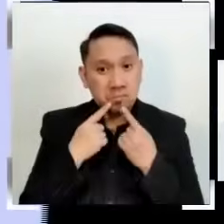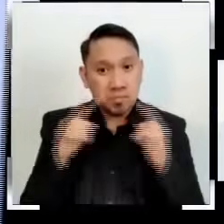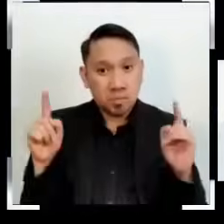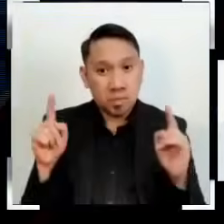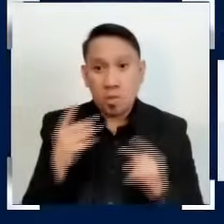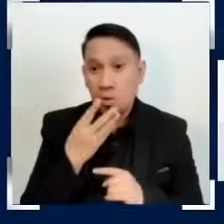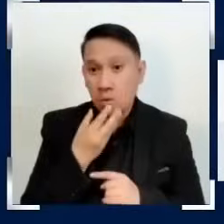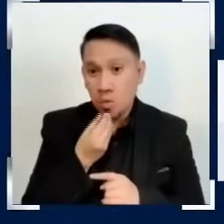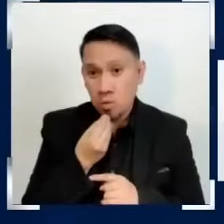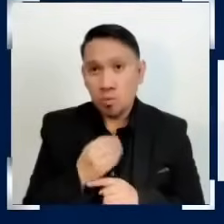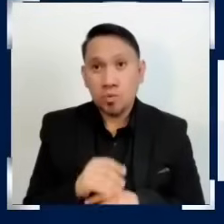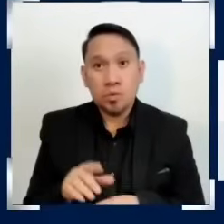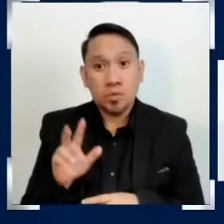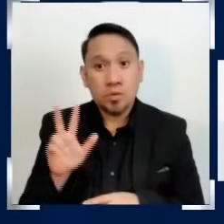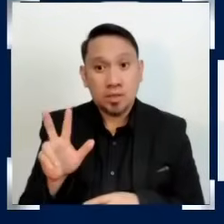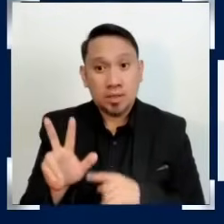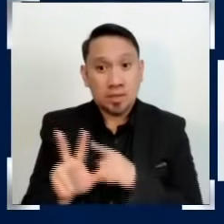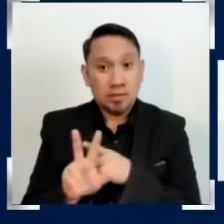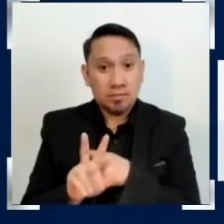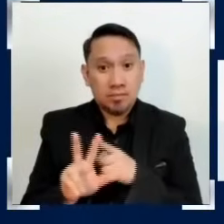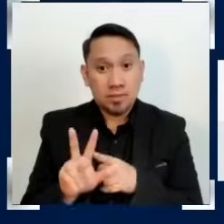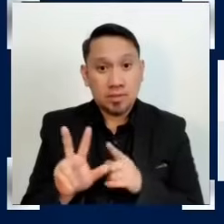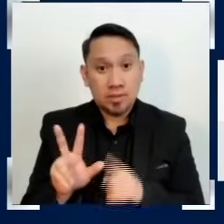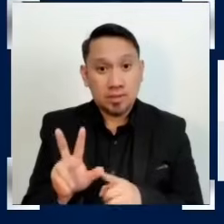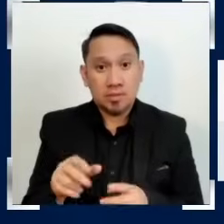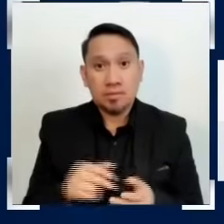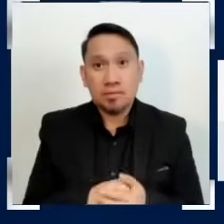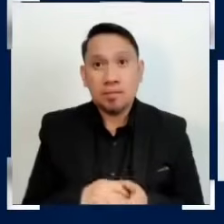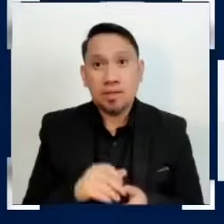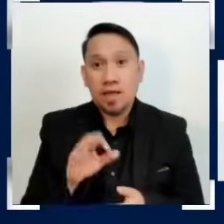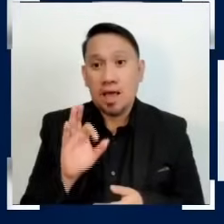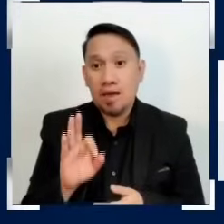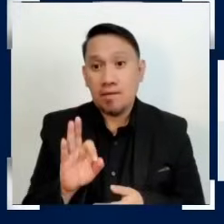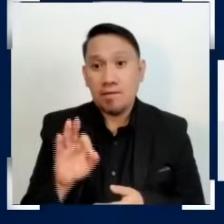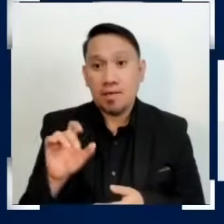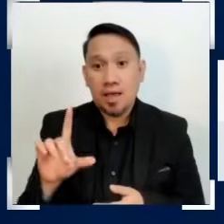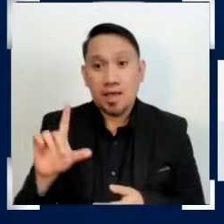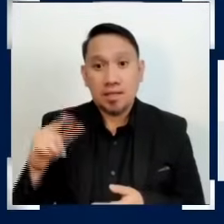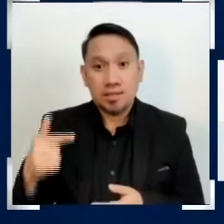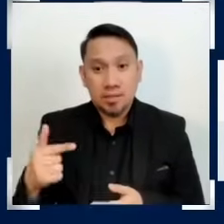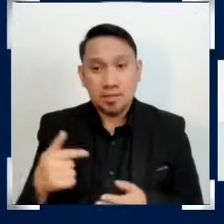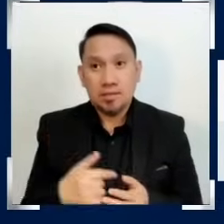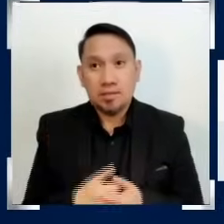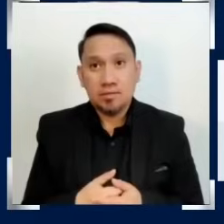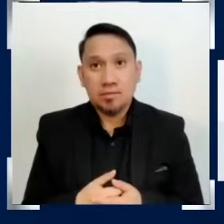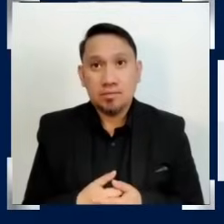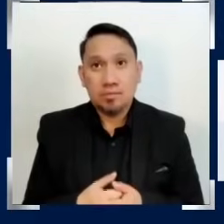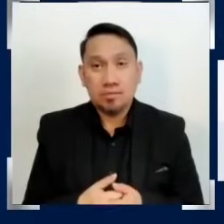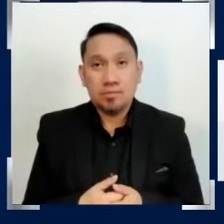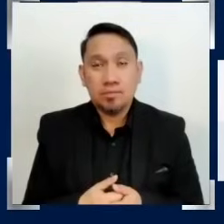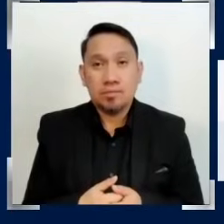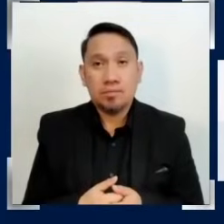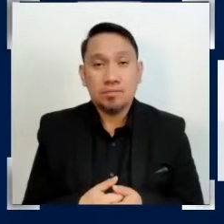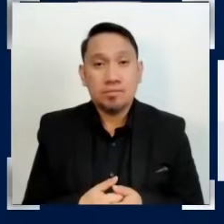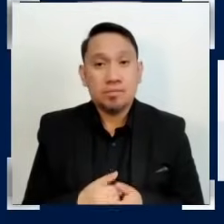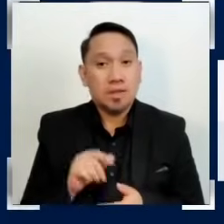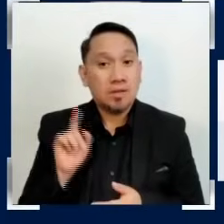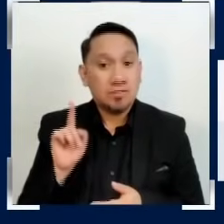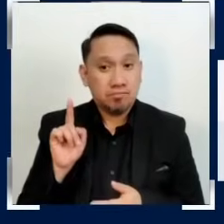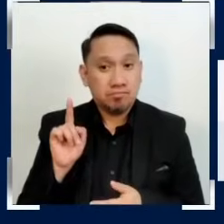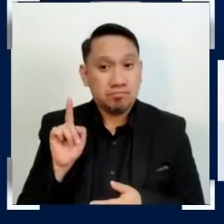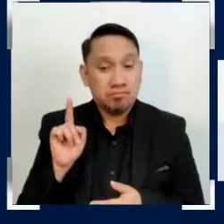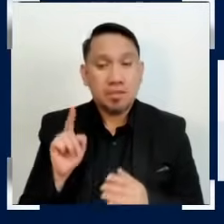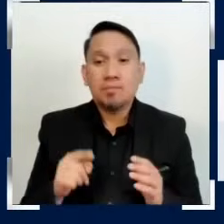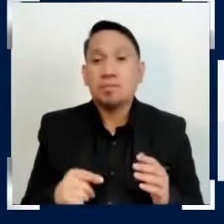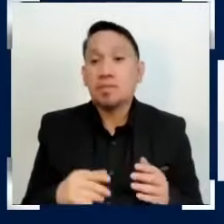importanteng letra. Yan ay ang FLG. Ang initials ni Felipe Lapus Gozon, ang chairman at outgoing